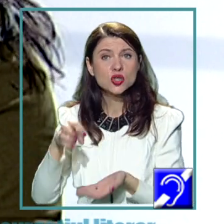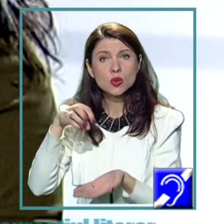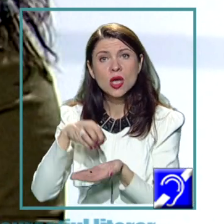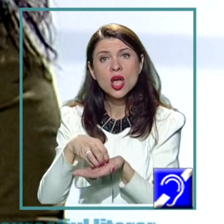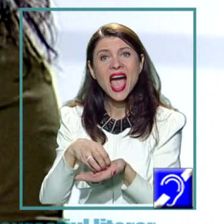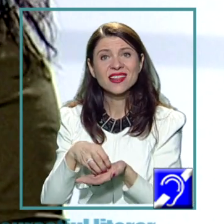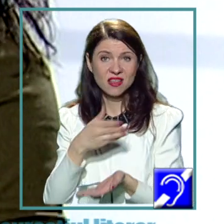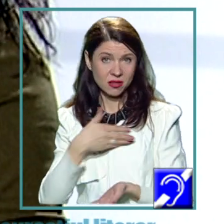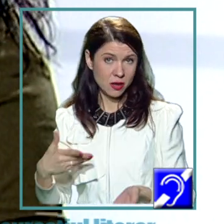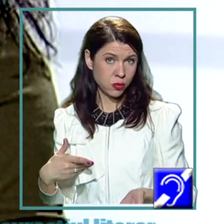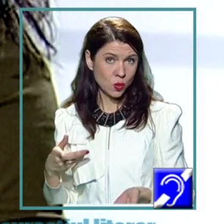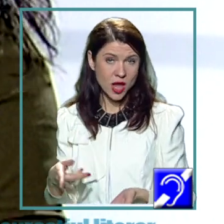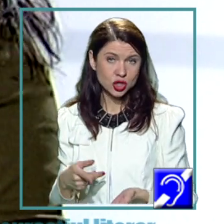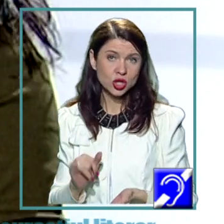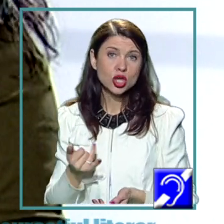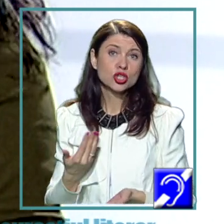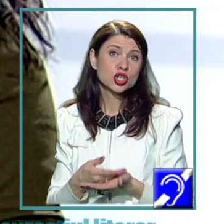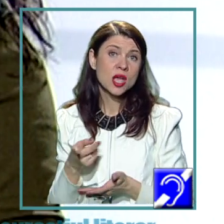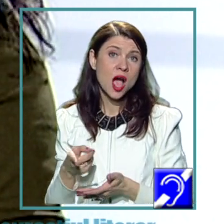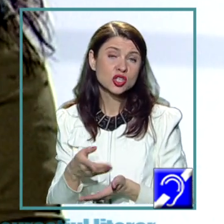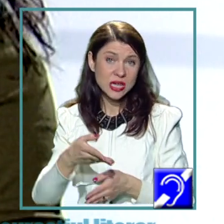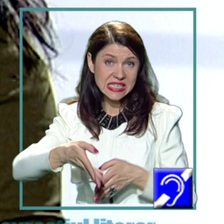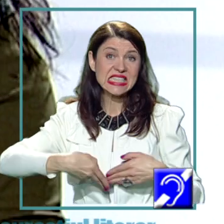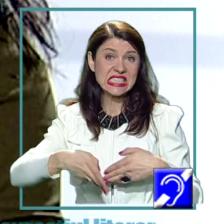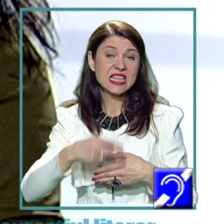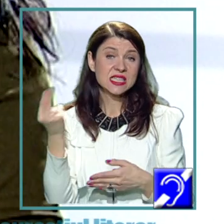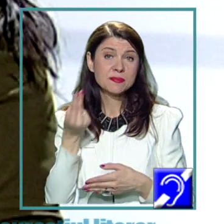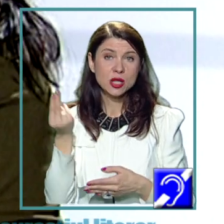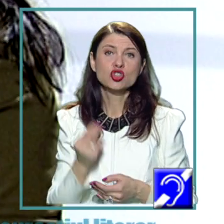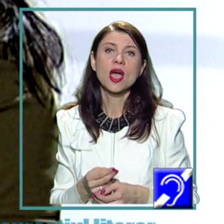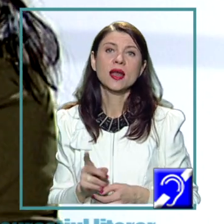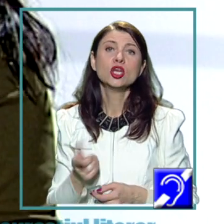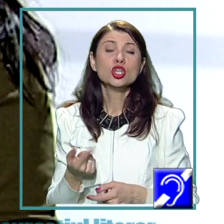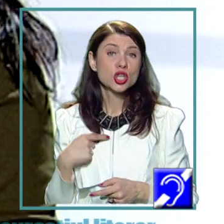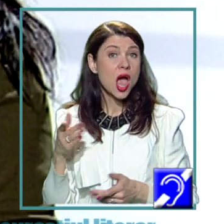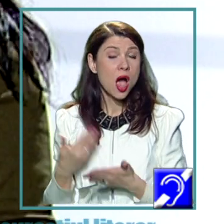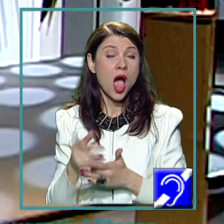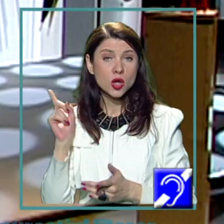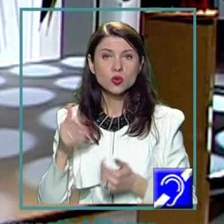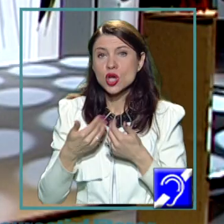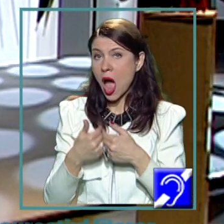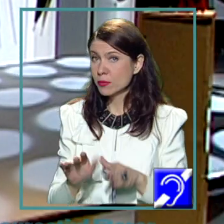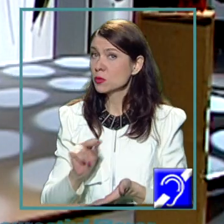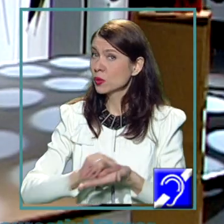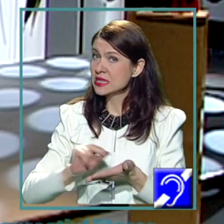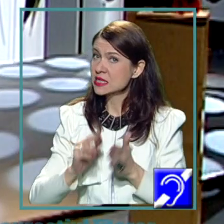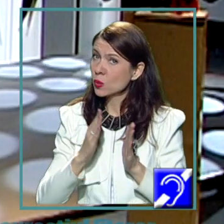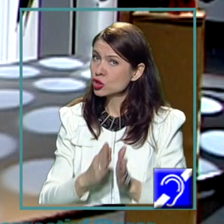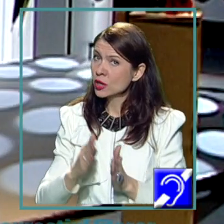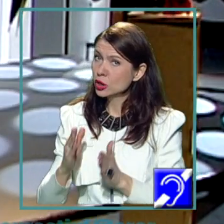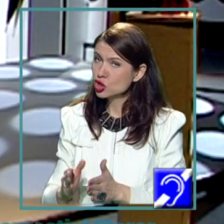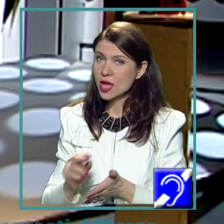bucureștean și acestei străzi mântuleasa. Și tot atunci am început să scriu treptat